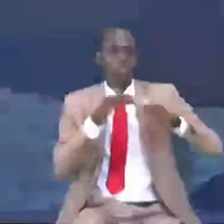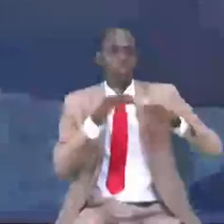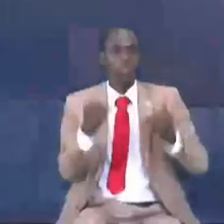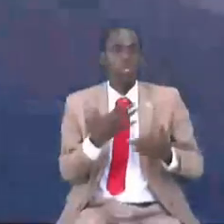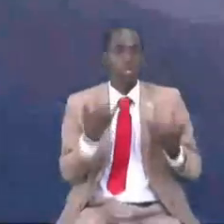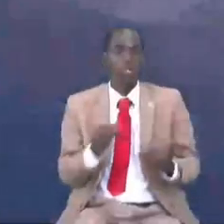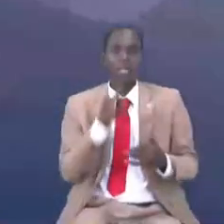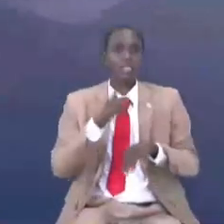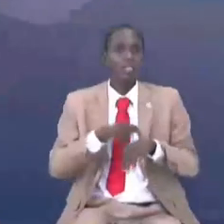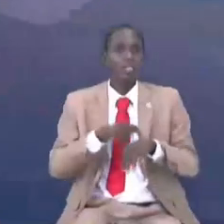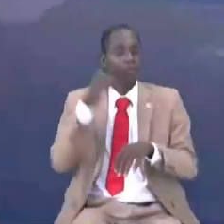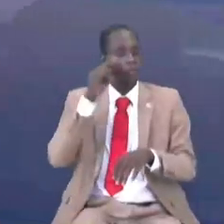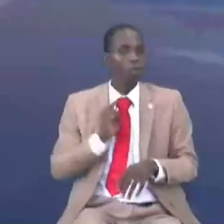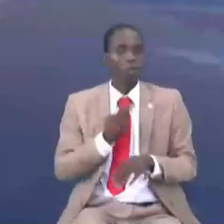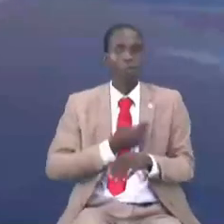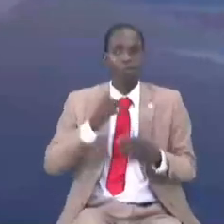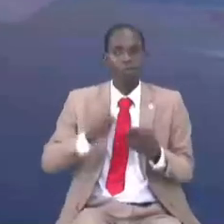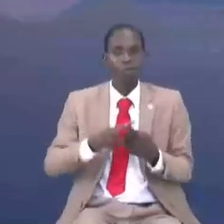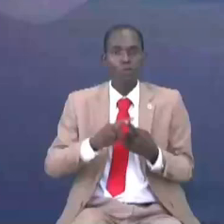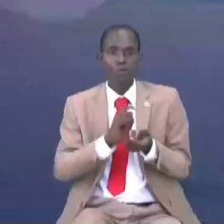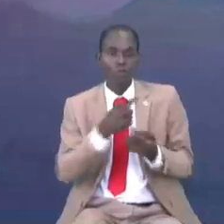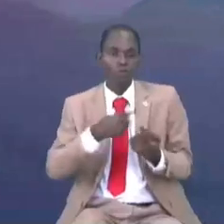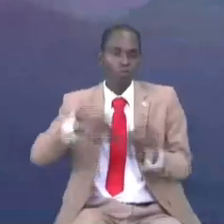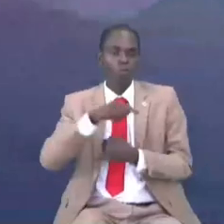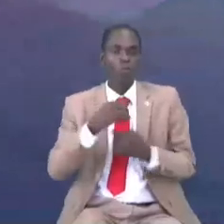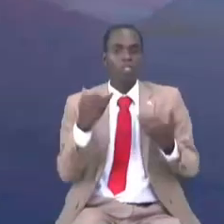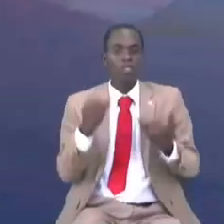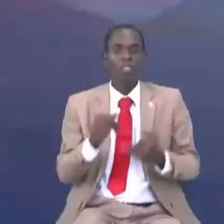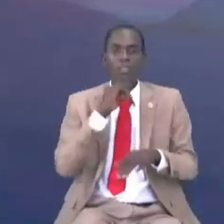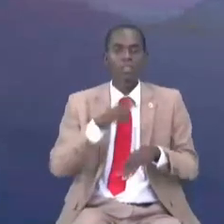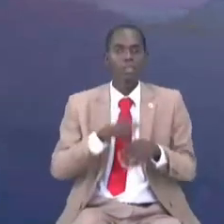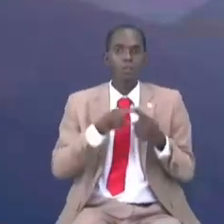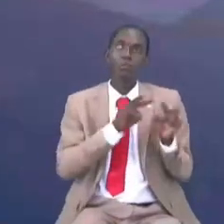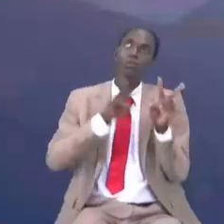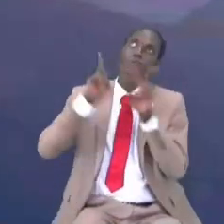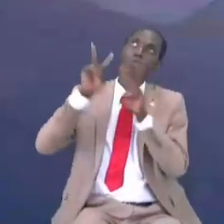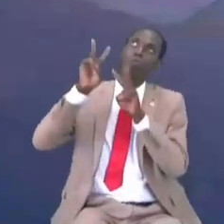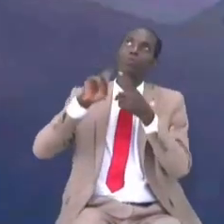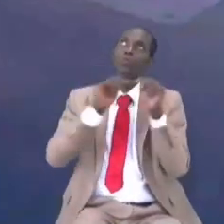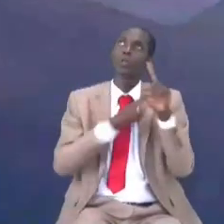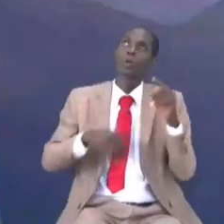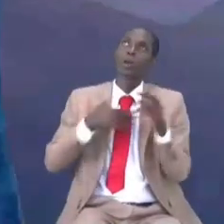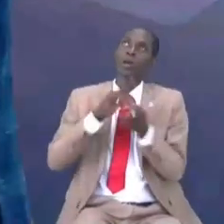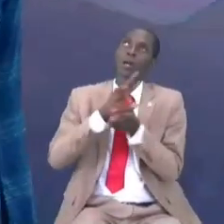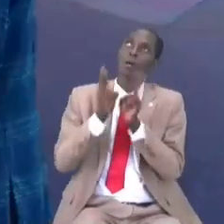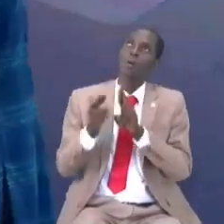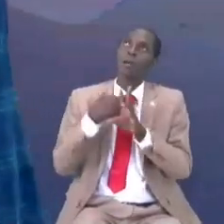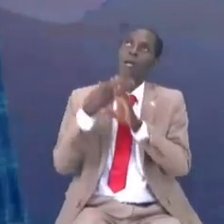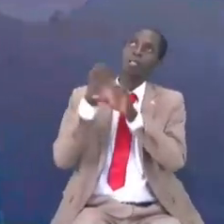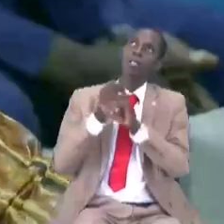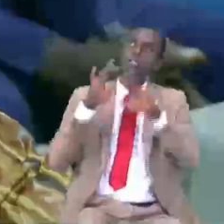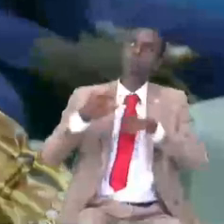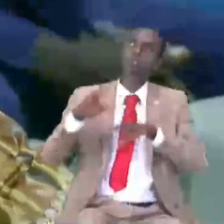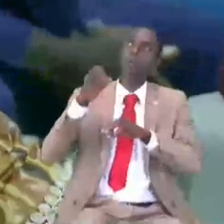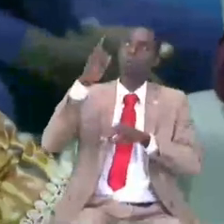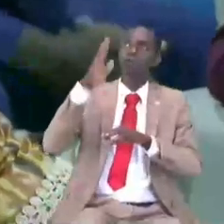nous de porter les regards sur le Seigneur, de nous repentir. Et la miséricorde du Seigneur viendra pour chacun et le salut viendra au